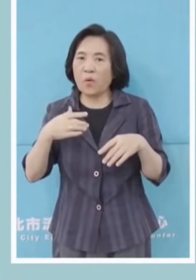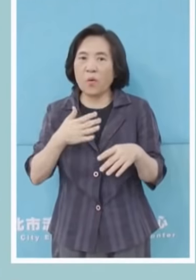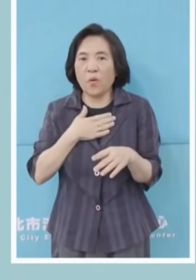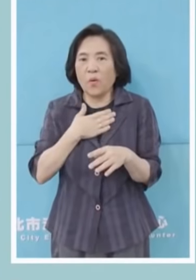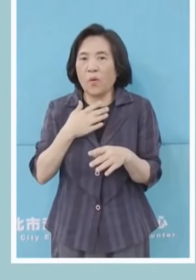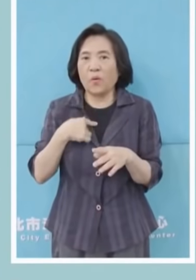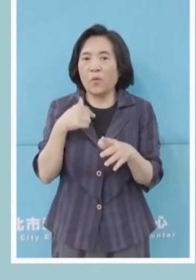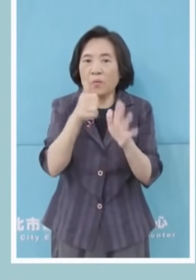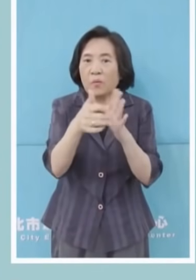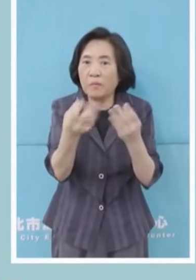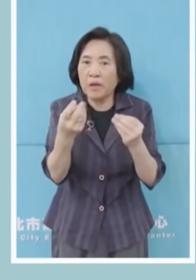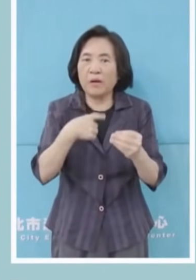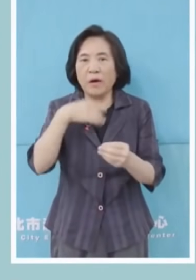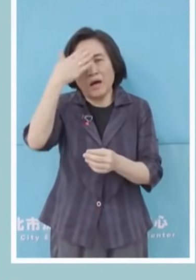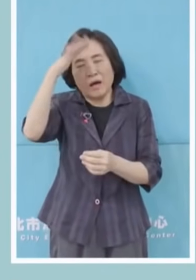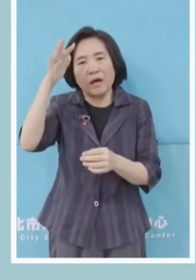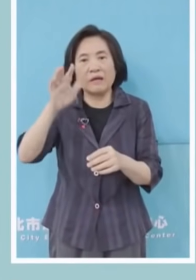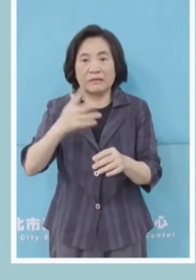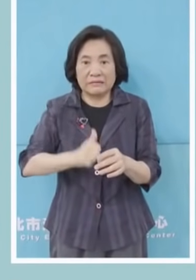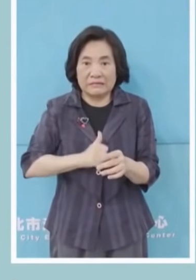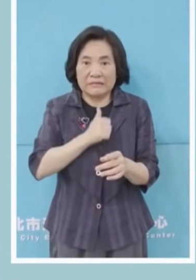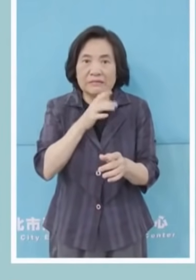有，其实很有可能，只是疫调还没做。